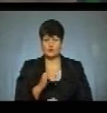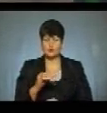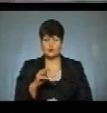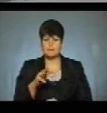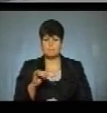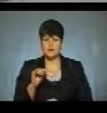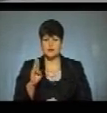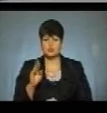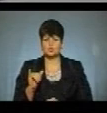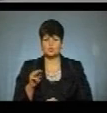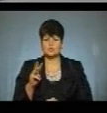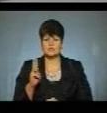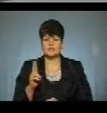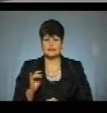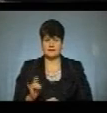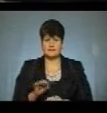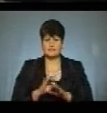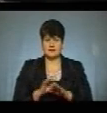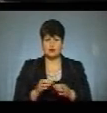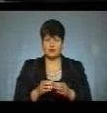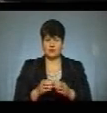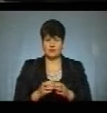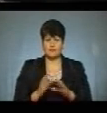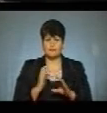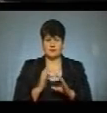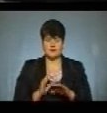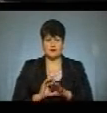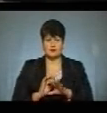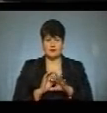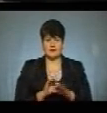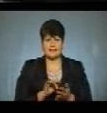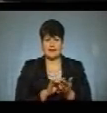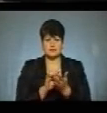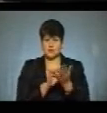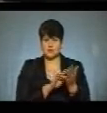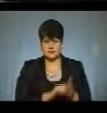Мішуткін. Веде свою групу до автобуса, який повезе учасників на екскурсії.